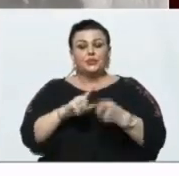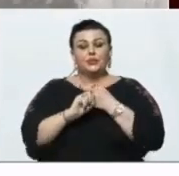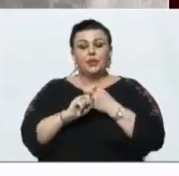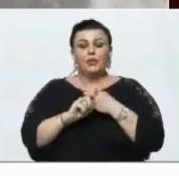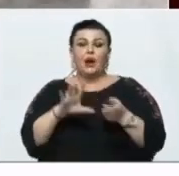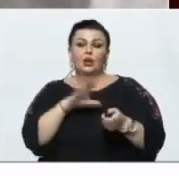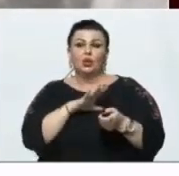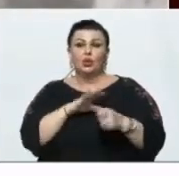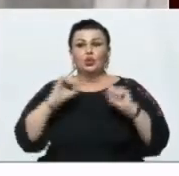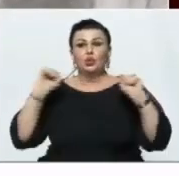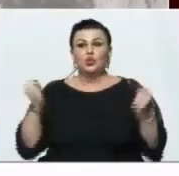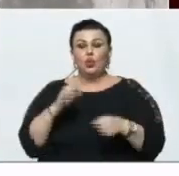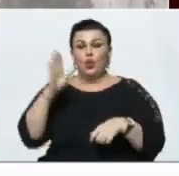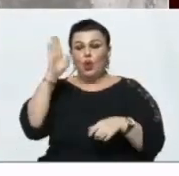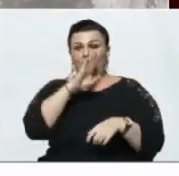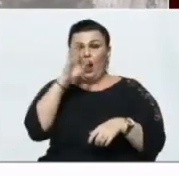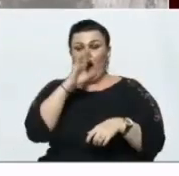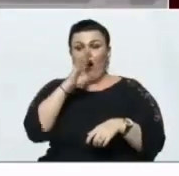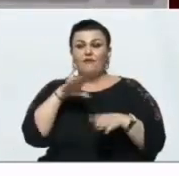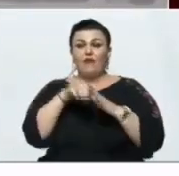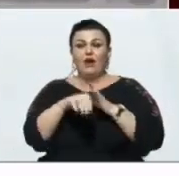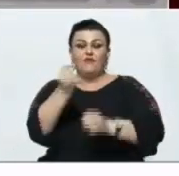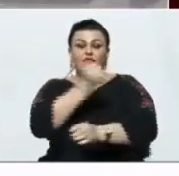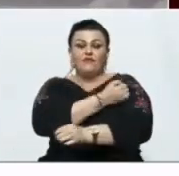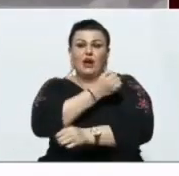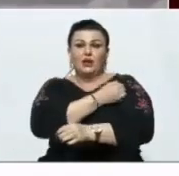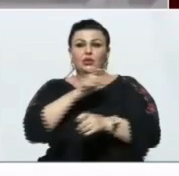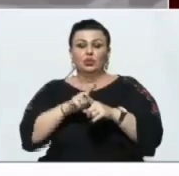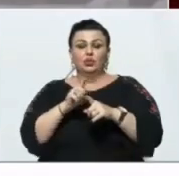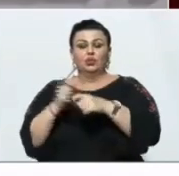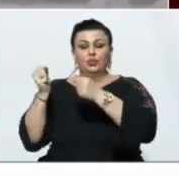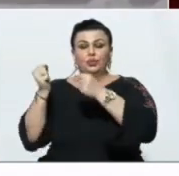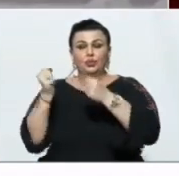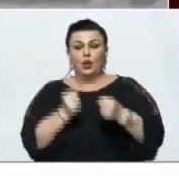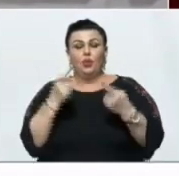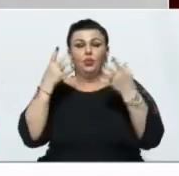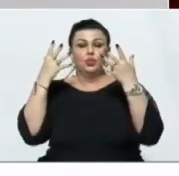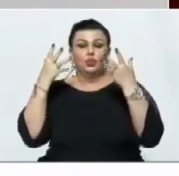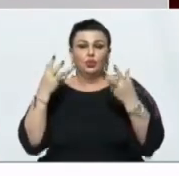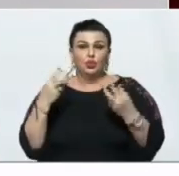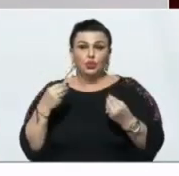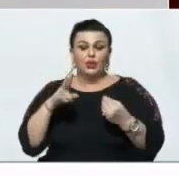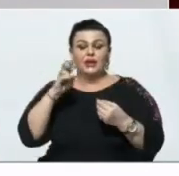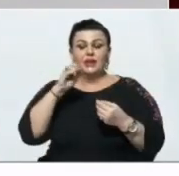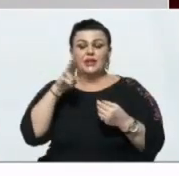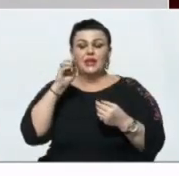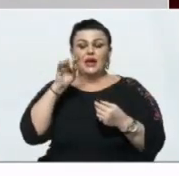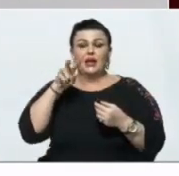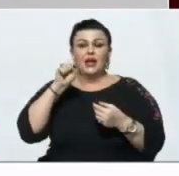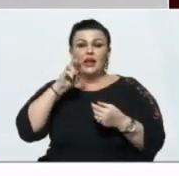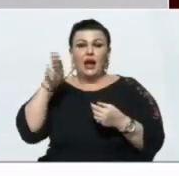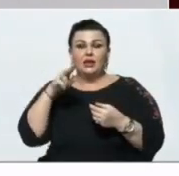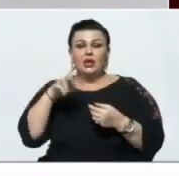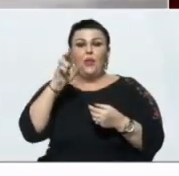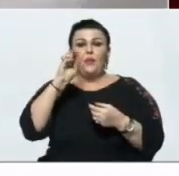oldu. Soyuq hava şəraiti vaksinlərin vurulmasını da ləngitdi. Belə ki, bugün həm Niderlandda, həm Belçikada, həm